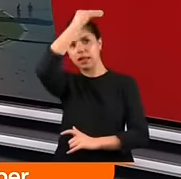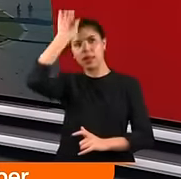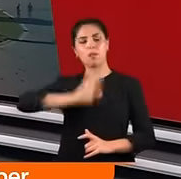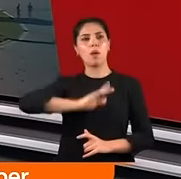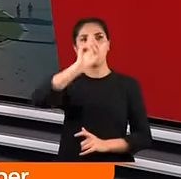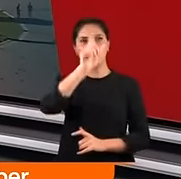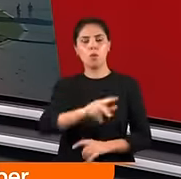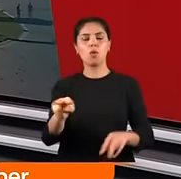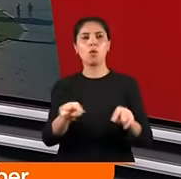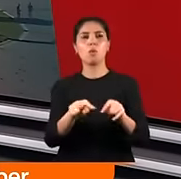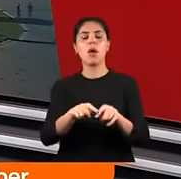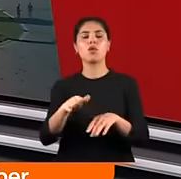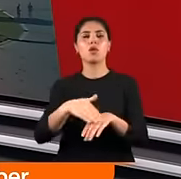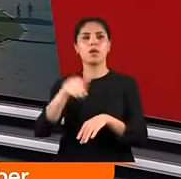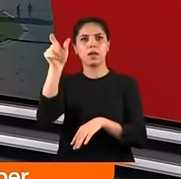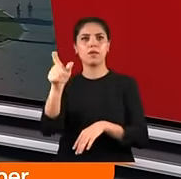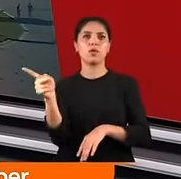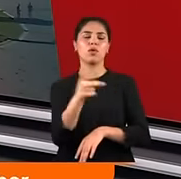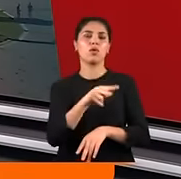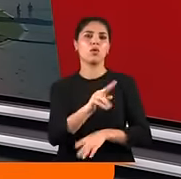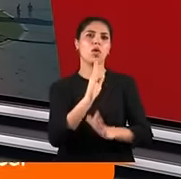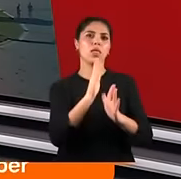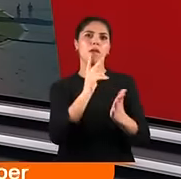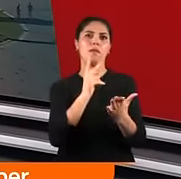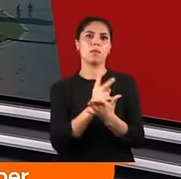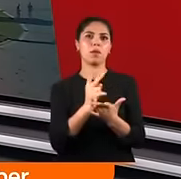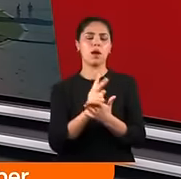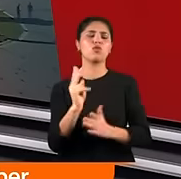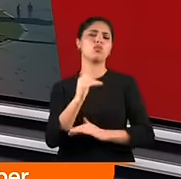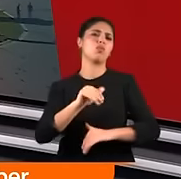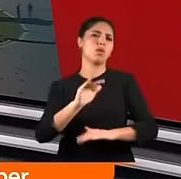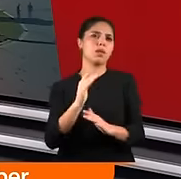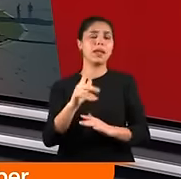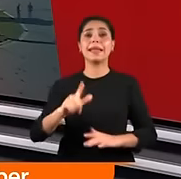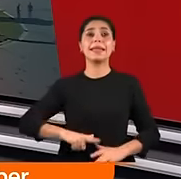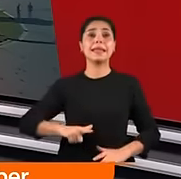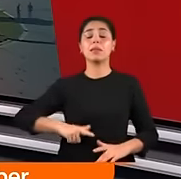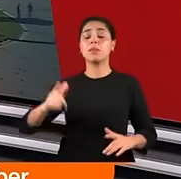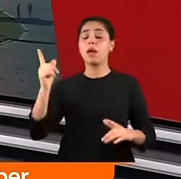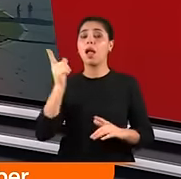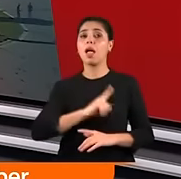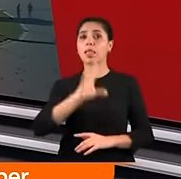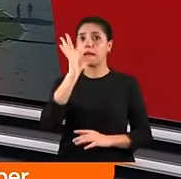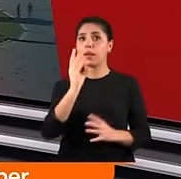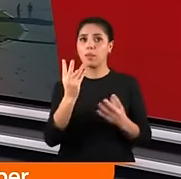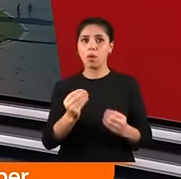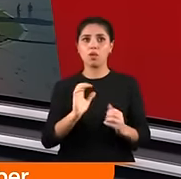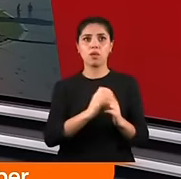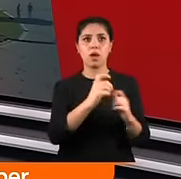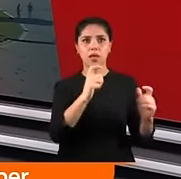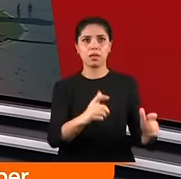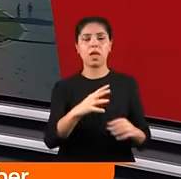yola devam kararı çıktı ki sürpriz değil zaten. Asıl merak edilen İzmir adayının kim olacağı. Yalnız İzmir değil, Antalya, Adana, Eskişehir